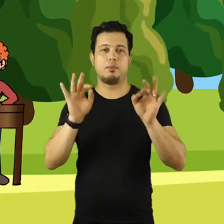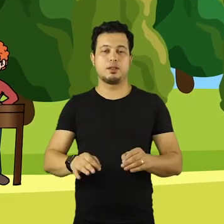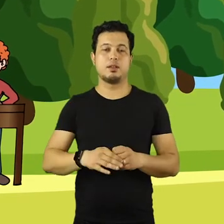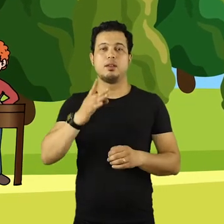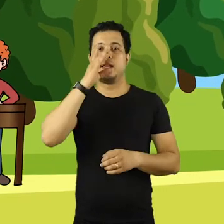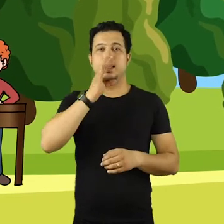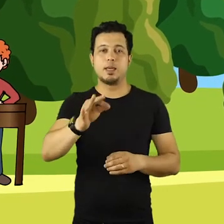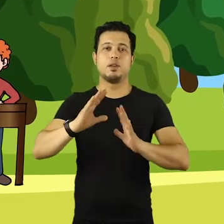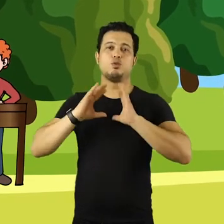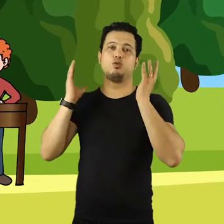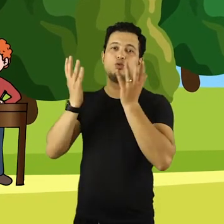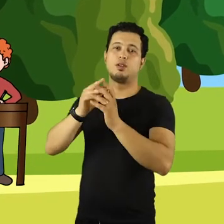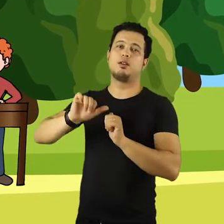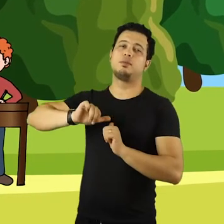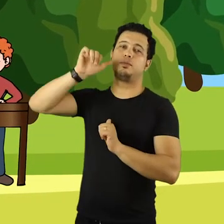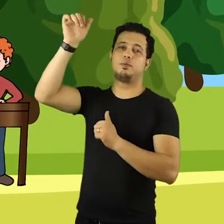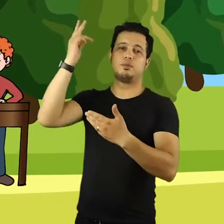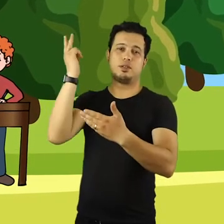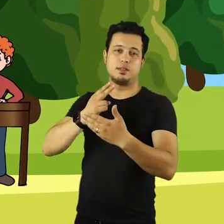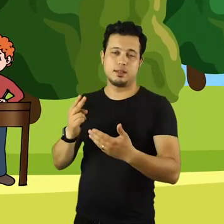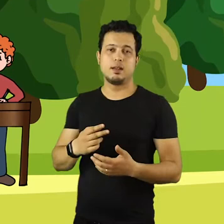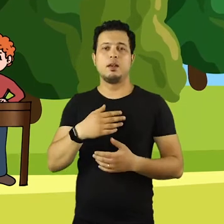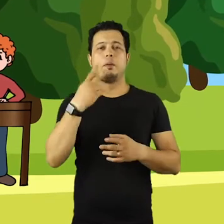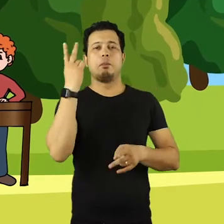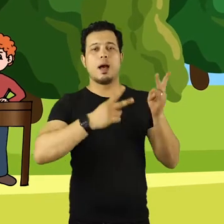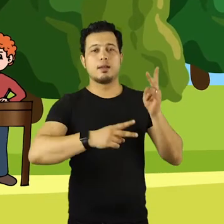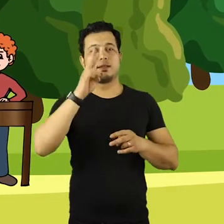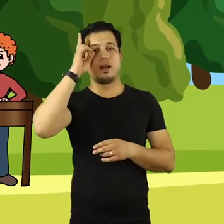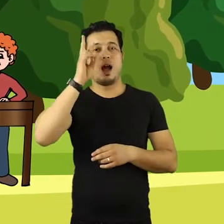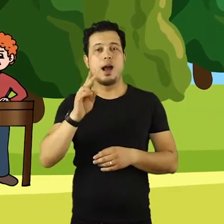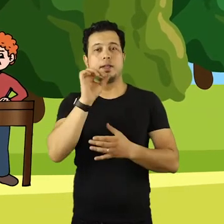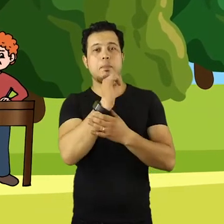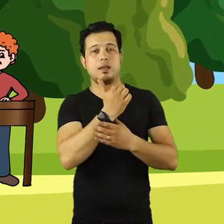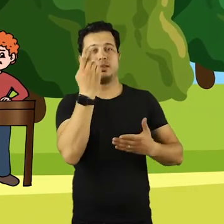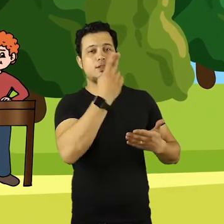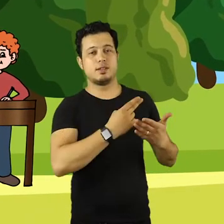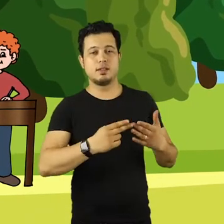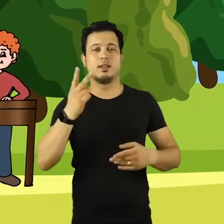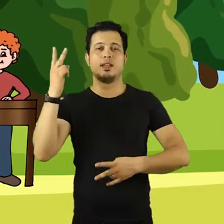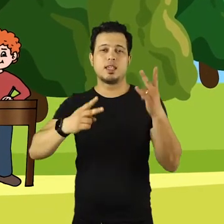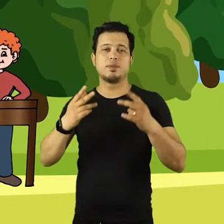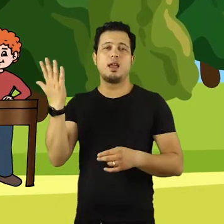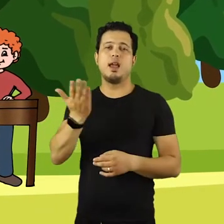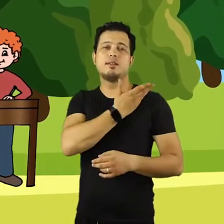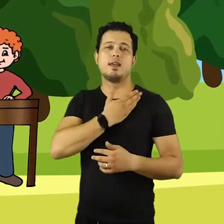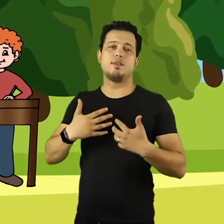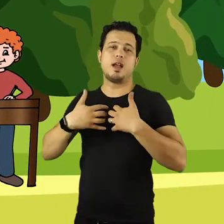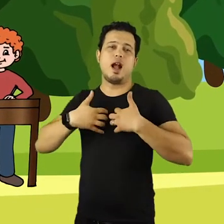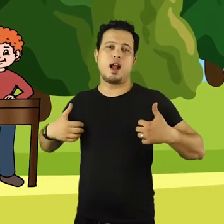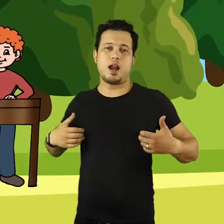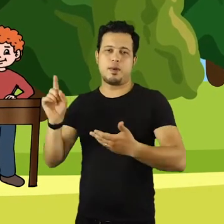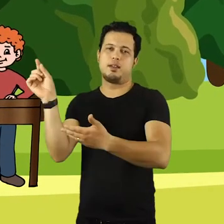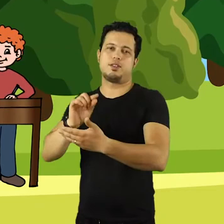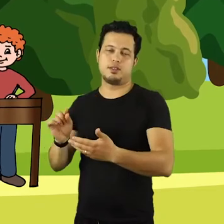Kimi gezegenleri, kimi hayalindeki mesleği, kimi de en sevdiği kahramanı.